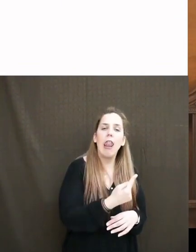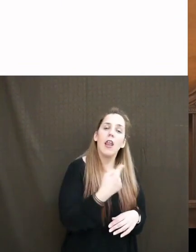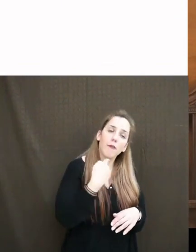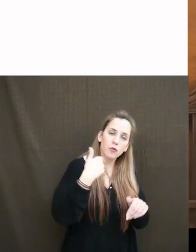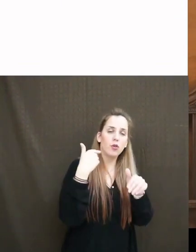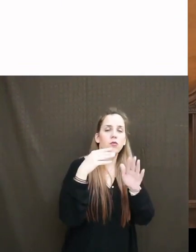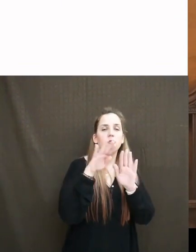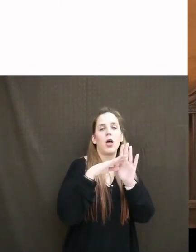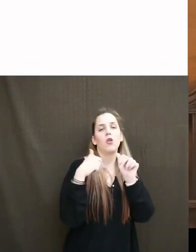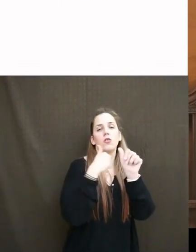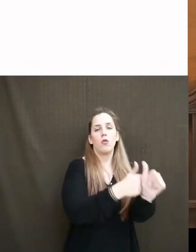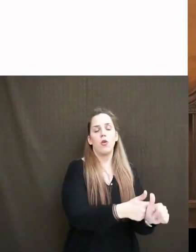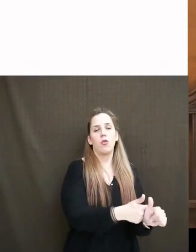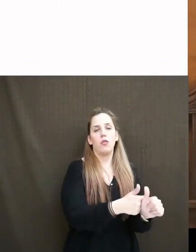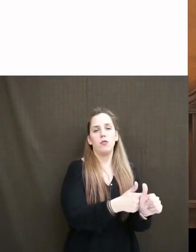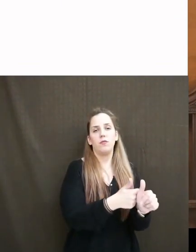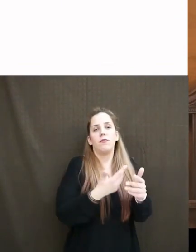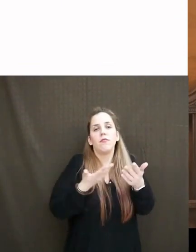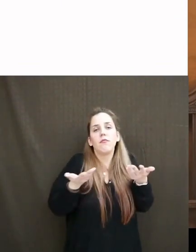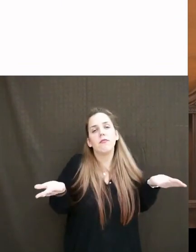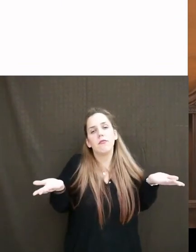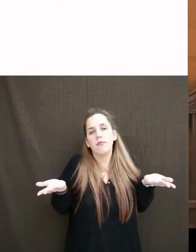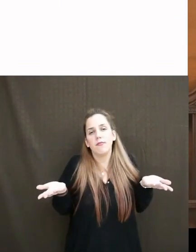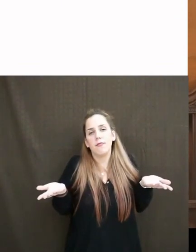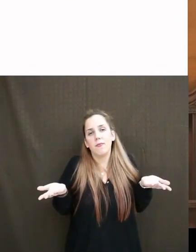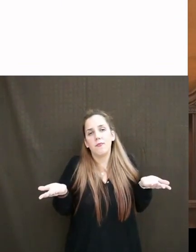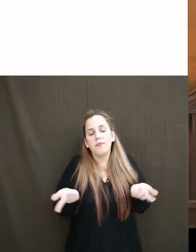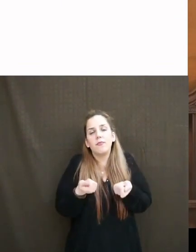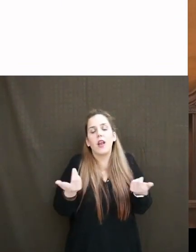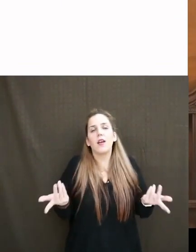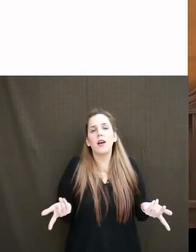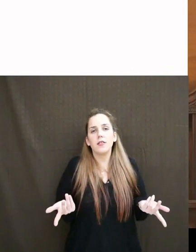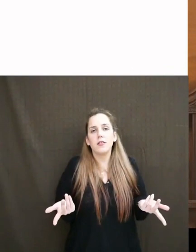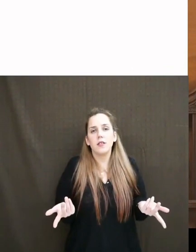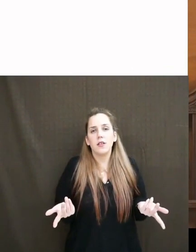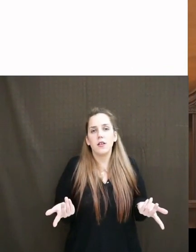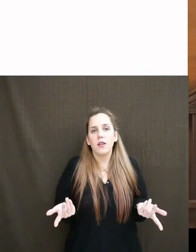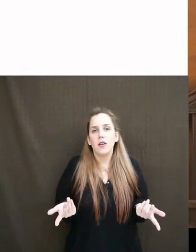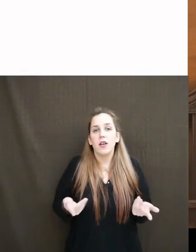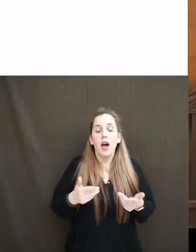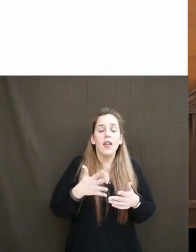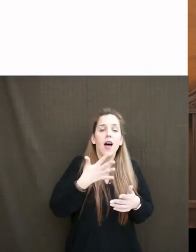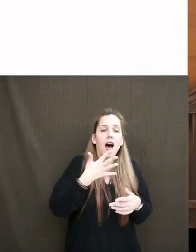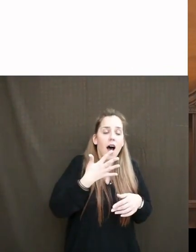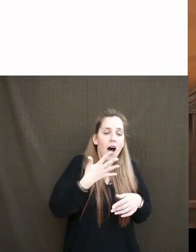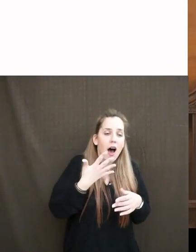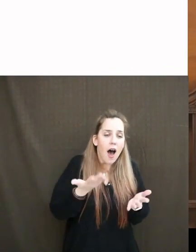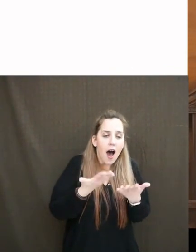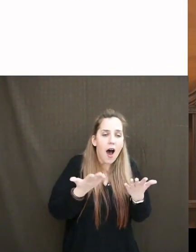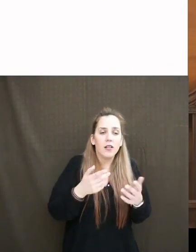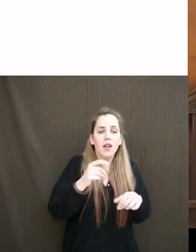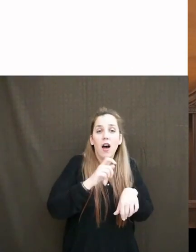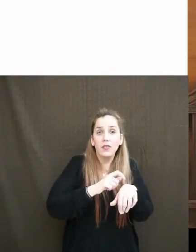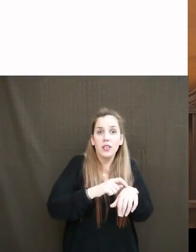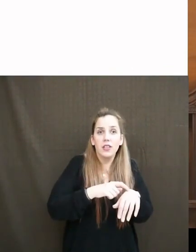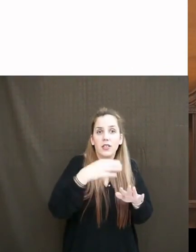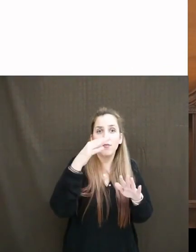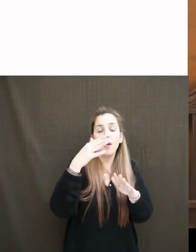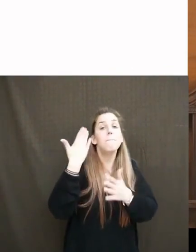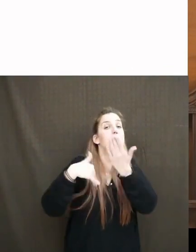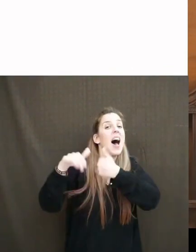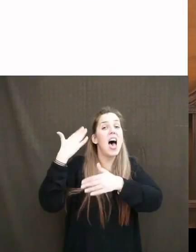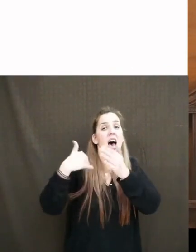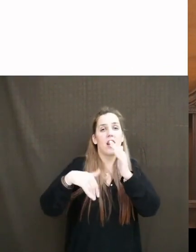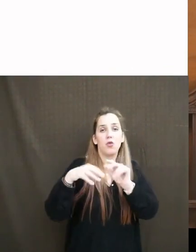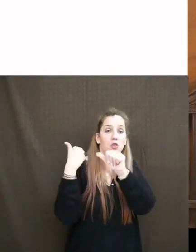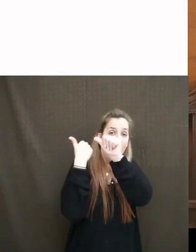μπορείς να τα έχεις όλα. Όταν διδάσκεις ένα πράγμα, δεν θα μπορείς να διδάξεις κάτι άλλο. Όταν διδάσκεις παραδόσεις, δεν μπορείς να δώσεις σημασία στο